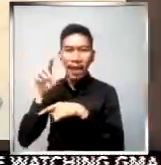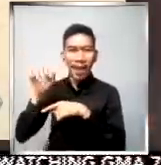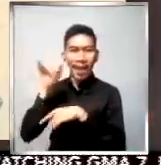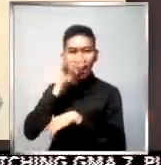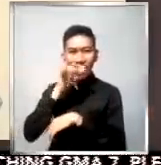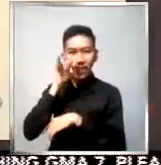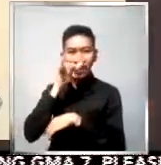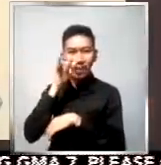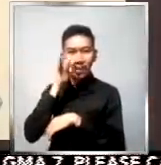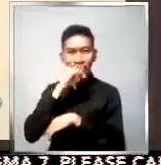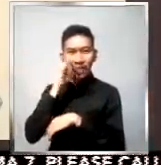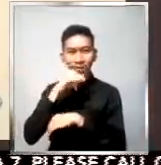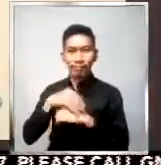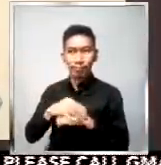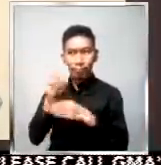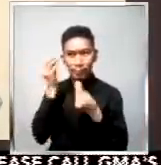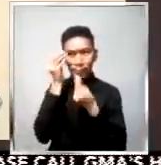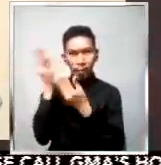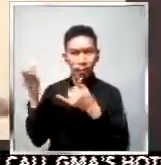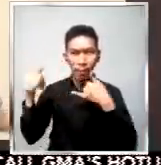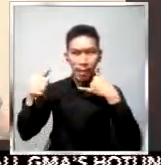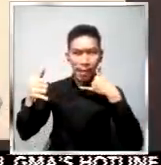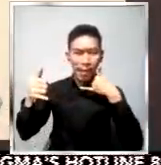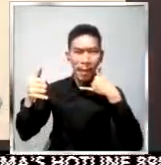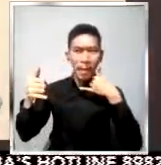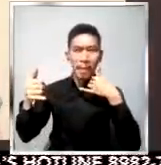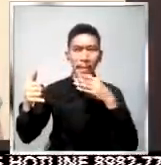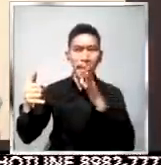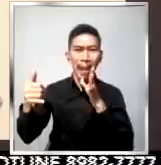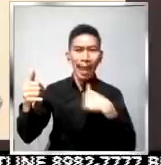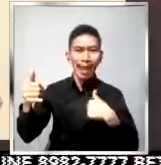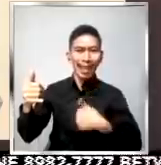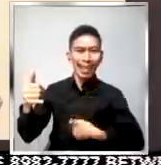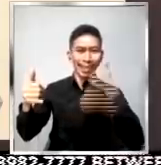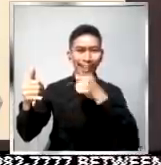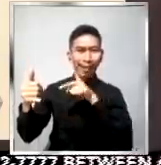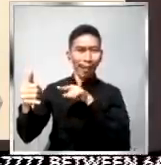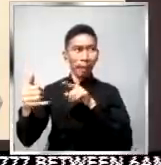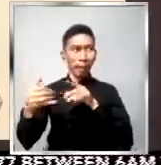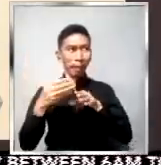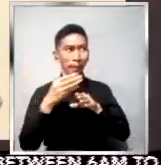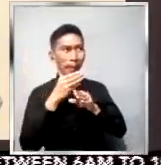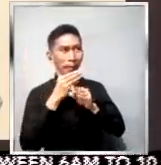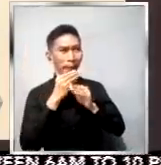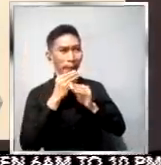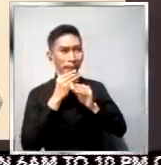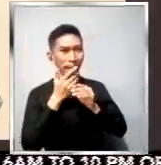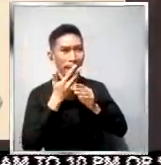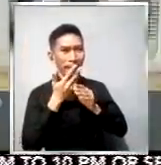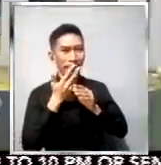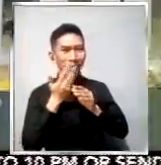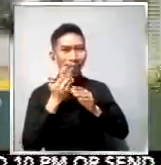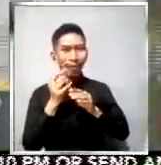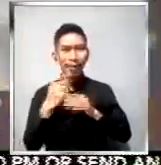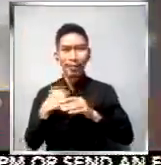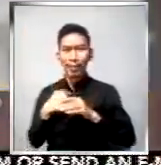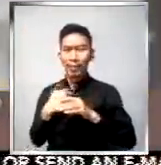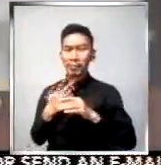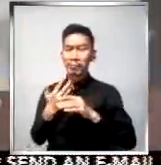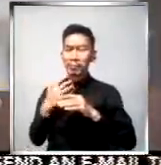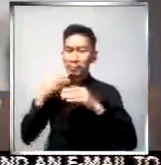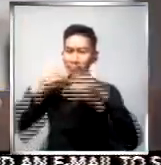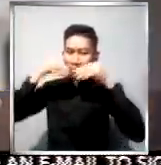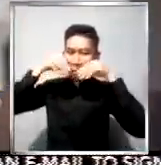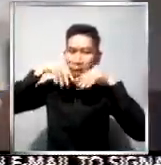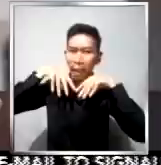won. And hindi siya agad naka-reply. And after that, I was crying. Kasi sabi ko, Lord,